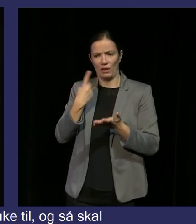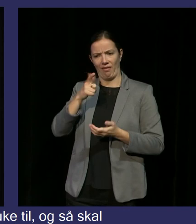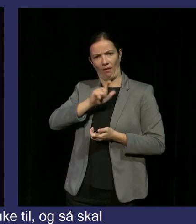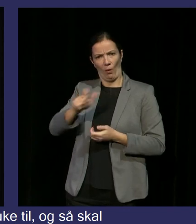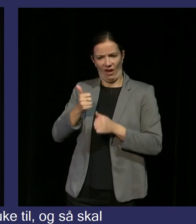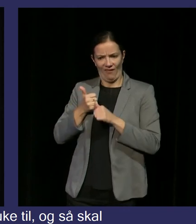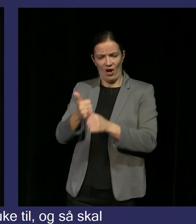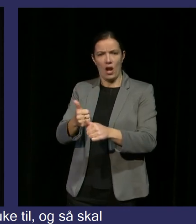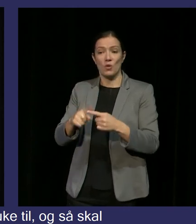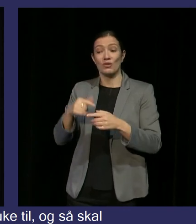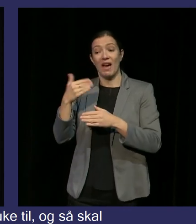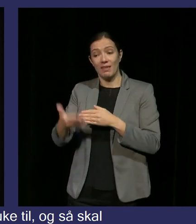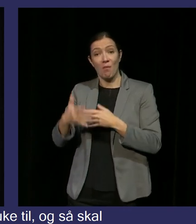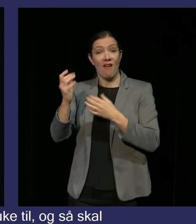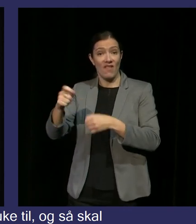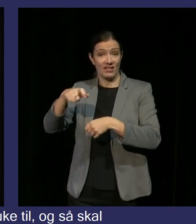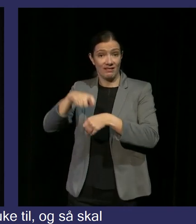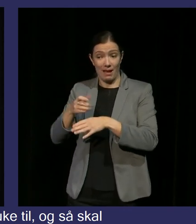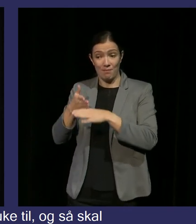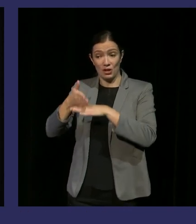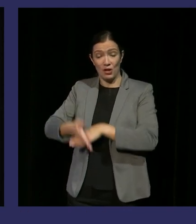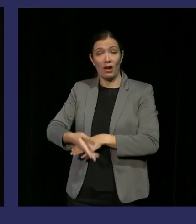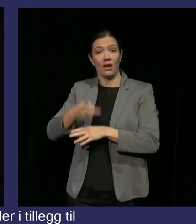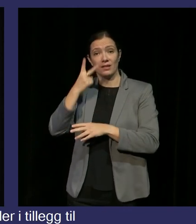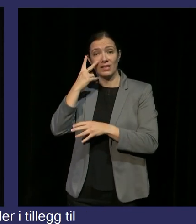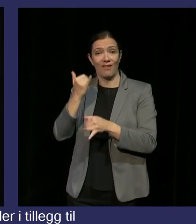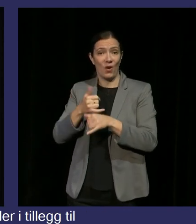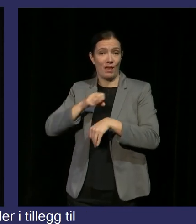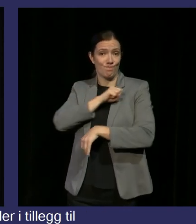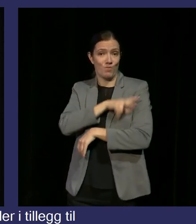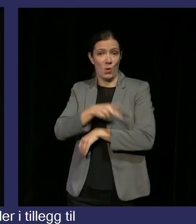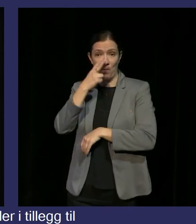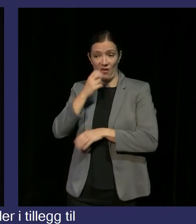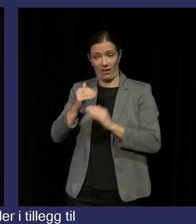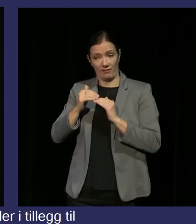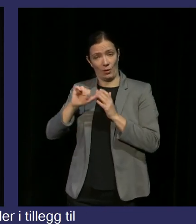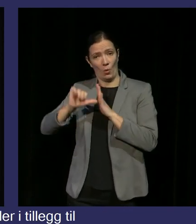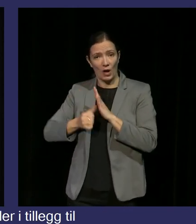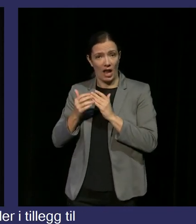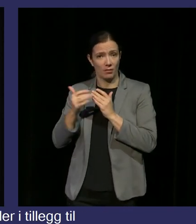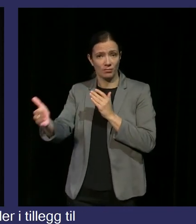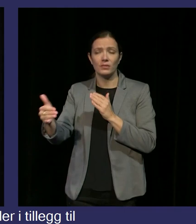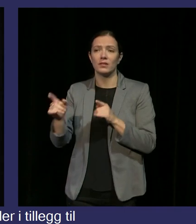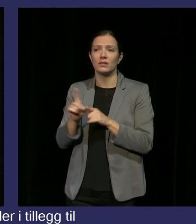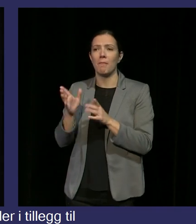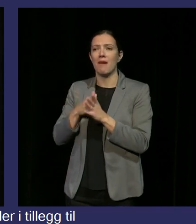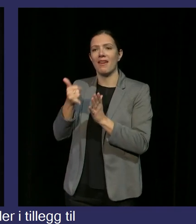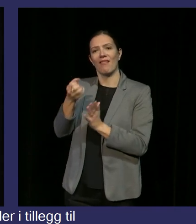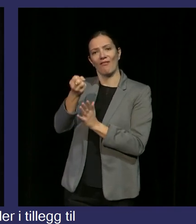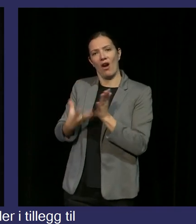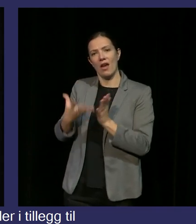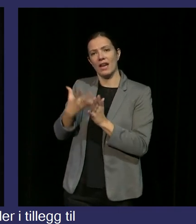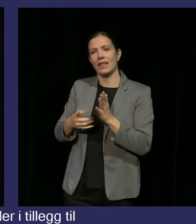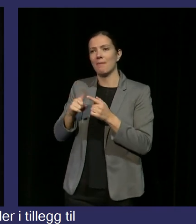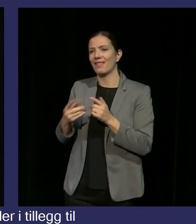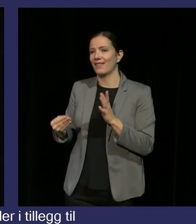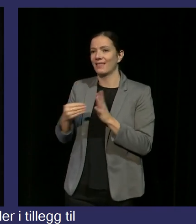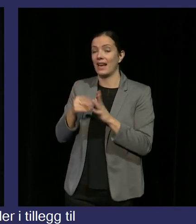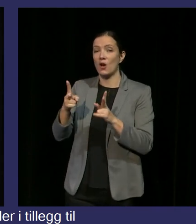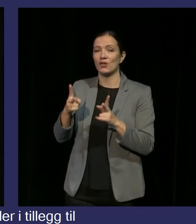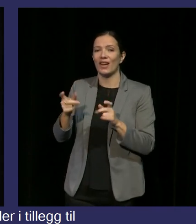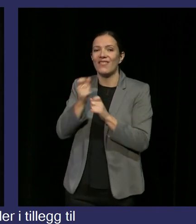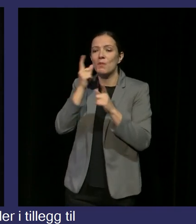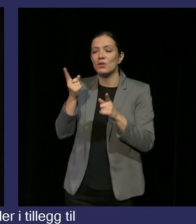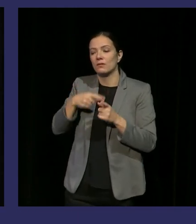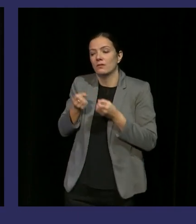og så skal du gå til fastlegen din for å kontrollere blodprøvene. Det gjerne en del av epikrisen, eller I tillegg til epikrisen, informasjon som vi